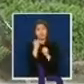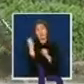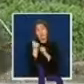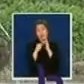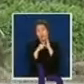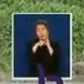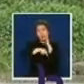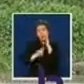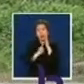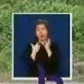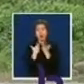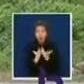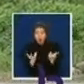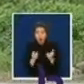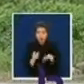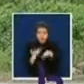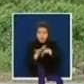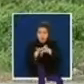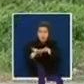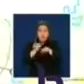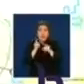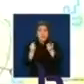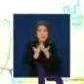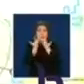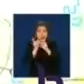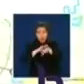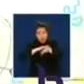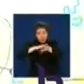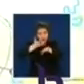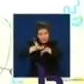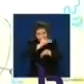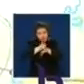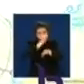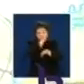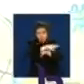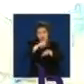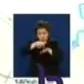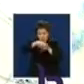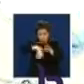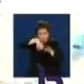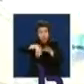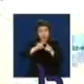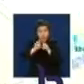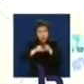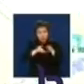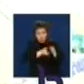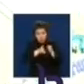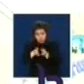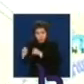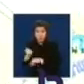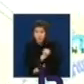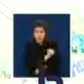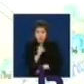ได้มีการขจัดวัชพืชแล้วก็มีการขุดคลองทั้งหมดทั้งสิ้น7คลองหลักด้วยกันนะคะ